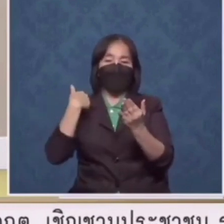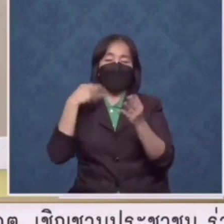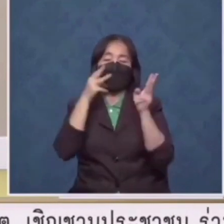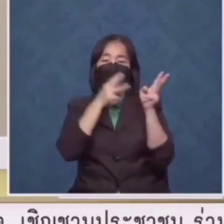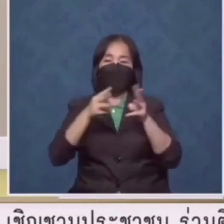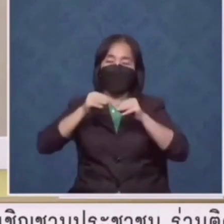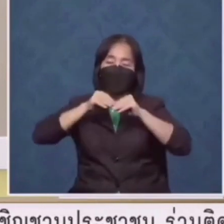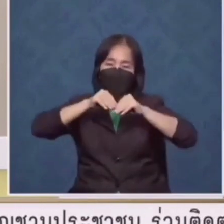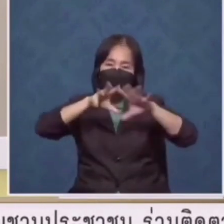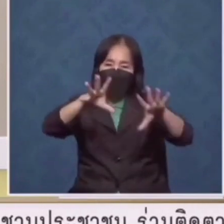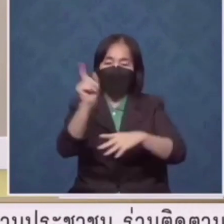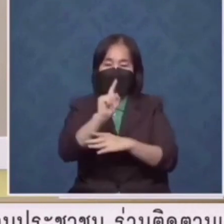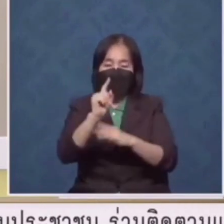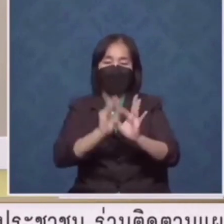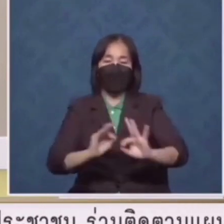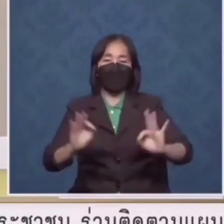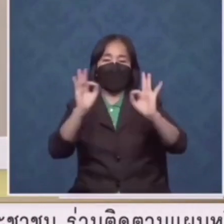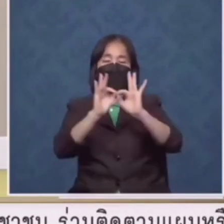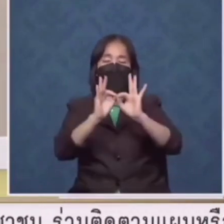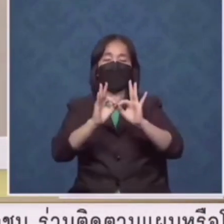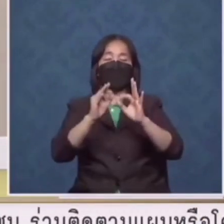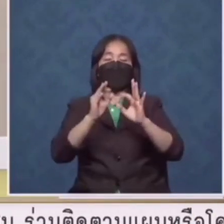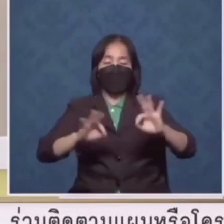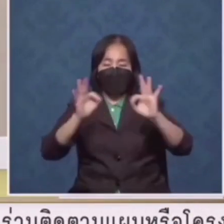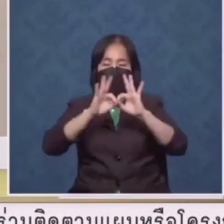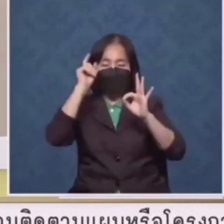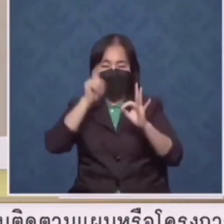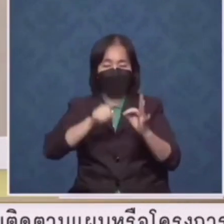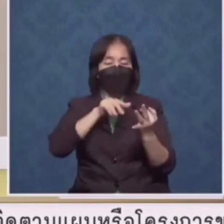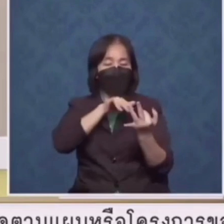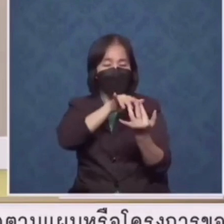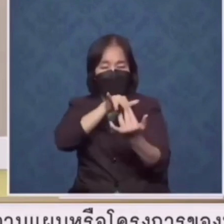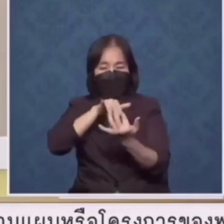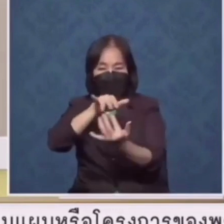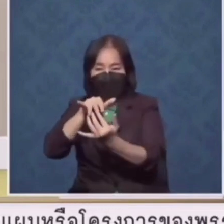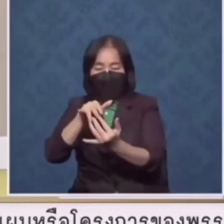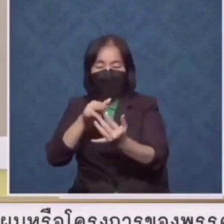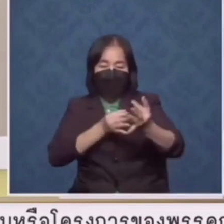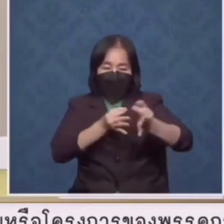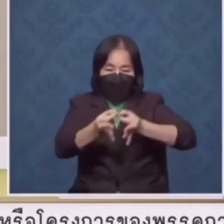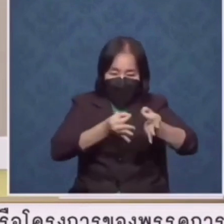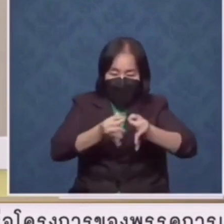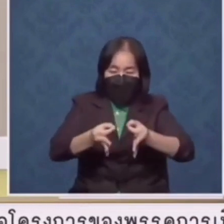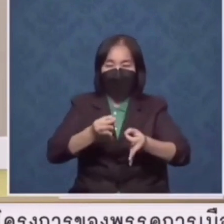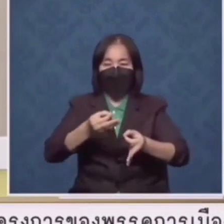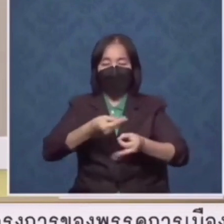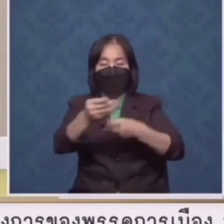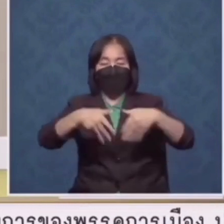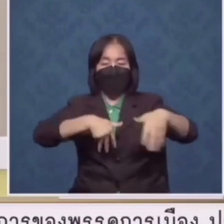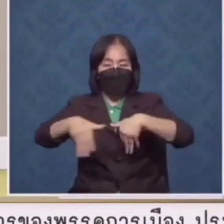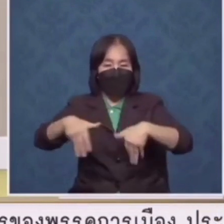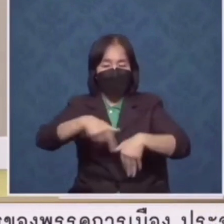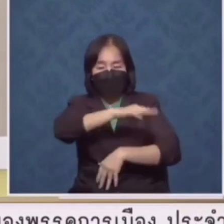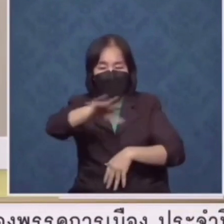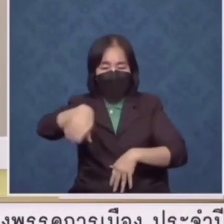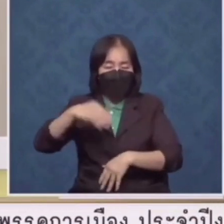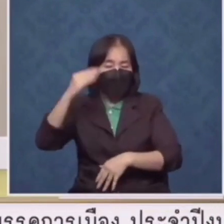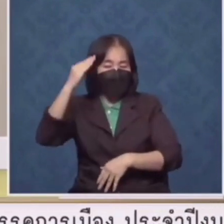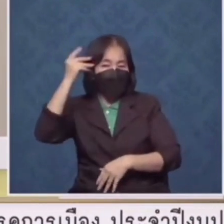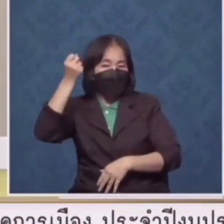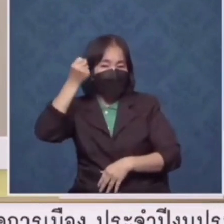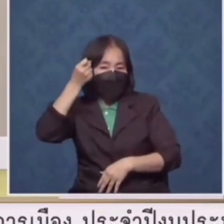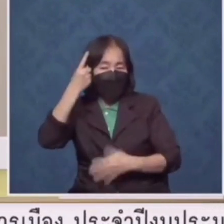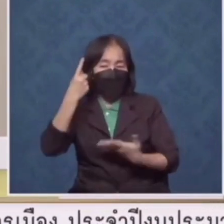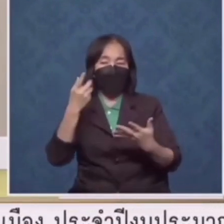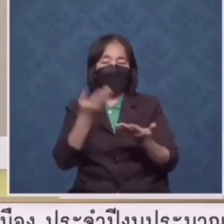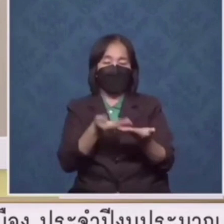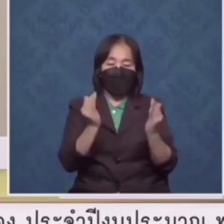สำคัญนือว่าจะต้อง Doctorสาร ทรมารดใจสร้างการรบรู้ให้กักกลงคลของหน่วยเองหัทาง